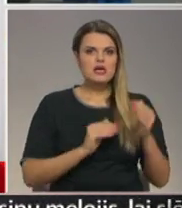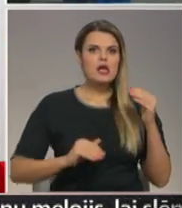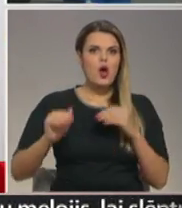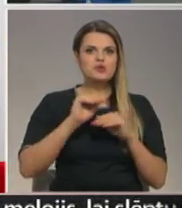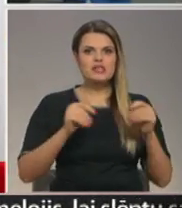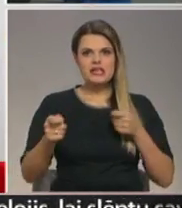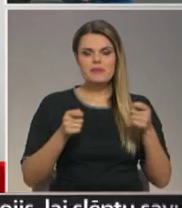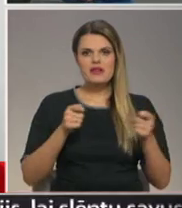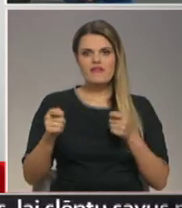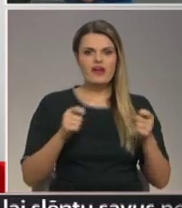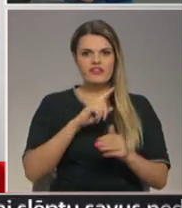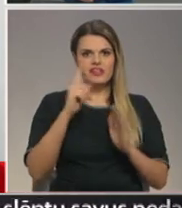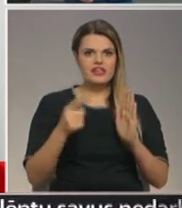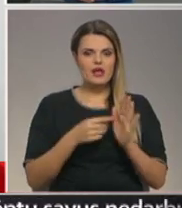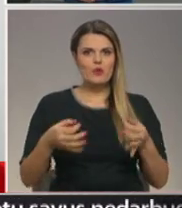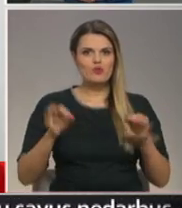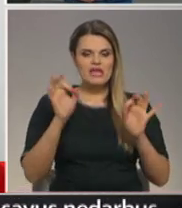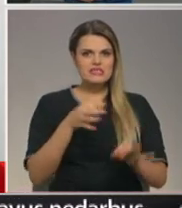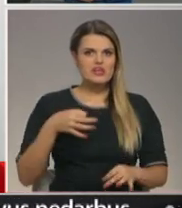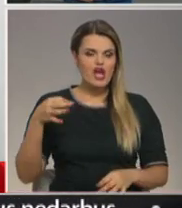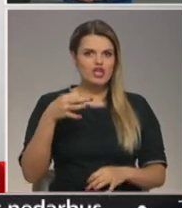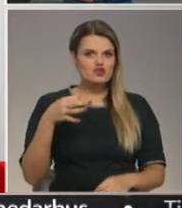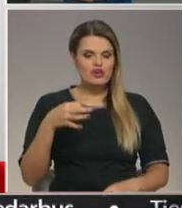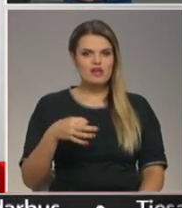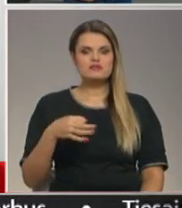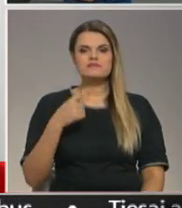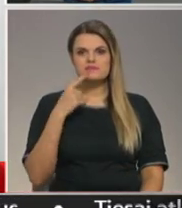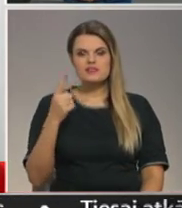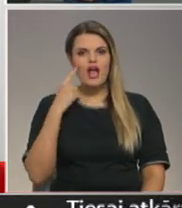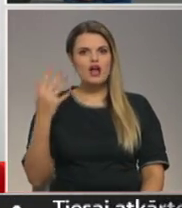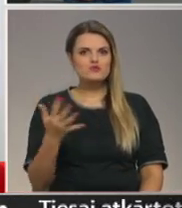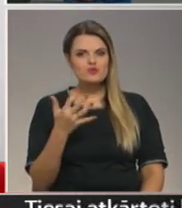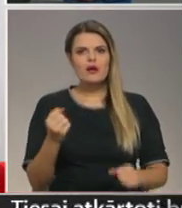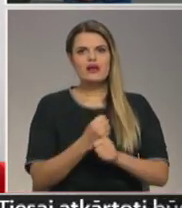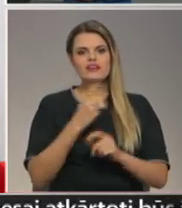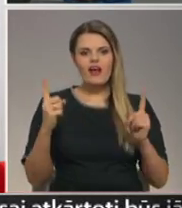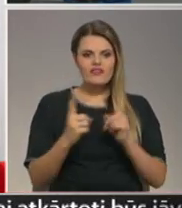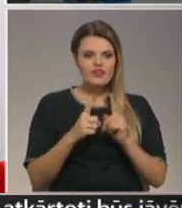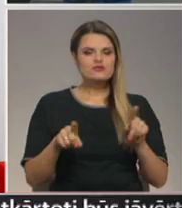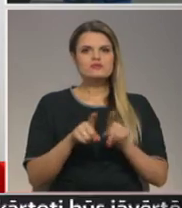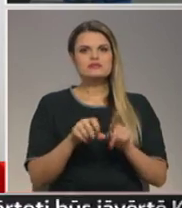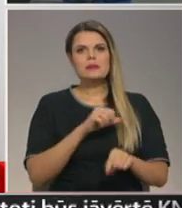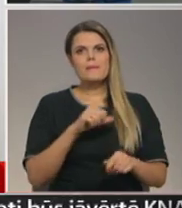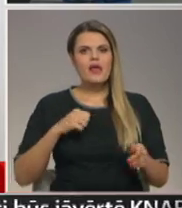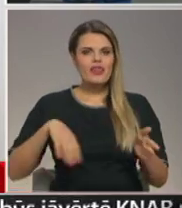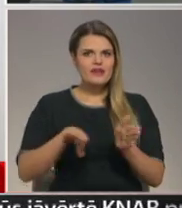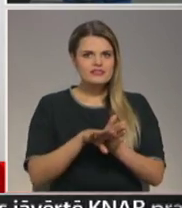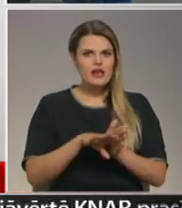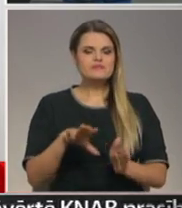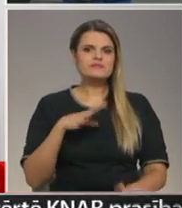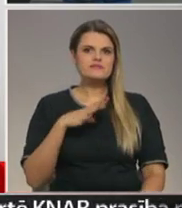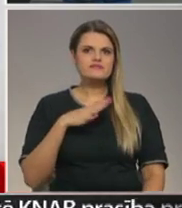līmeņu vadītājiem nozīmīgās organizācijās? Es domāju, gan tikšanās, gan arī pati dalība arī bija